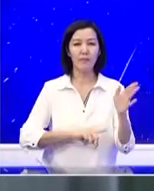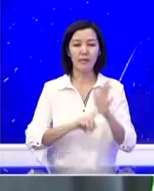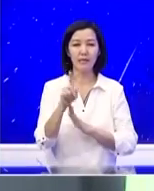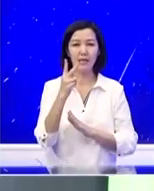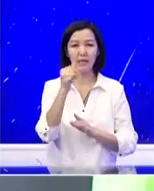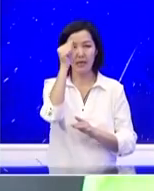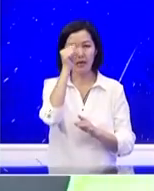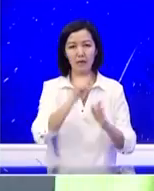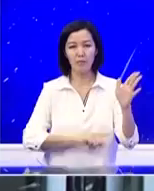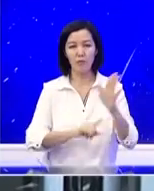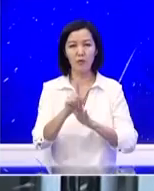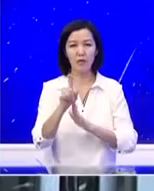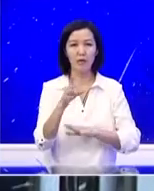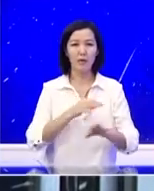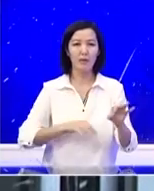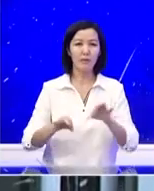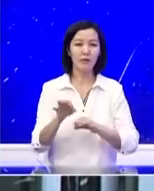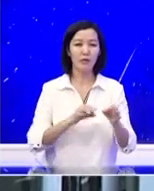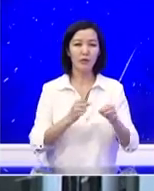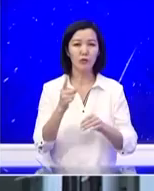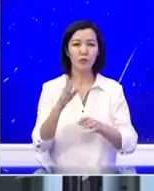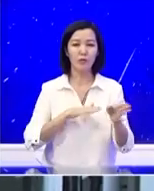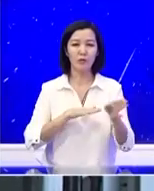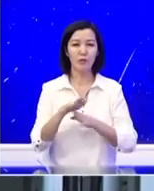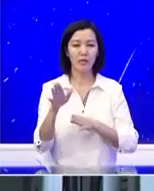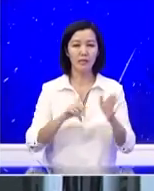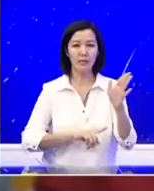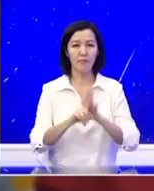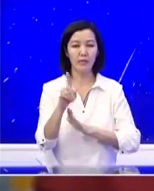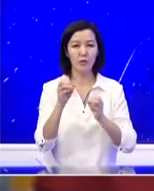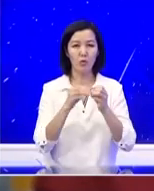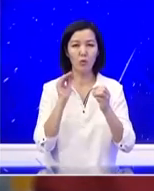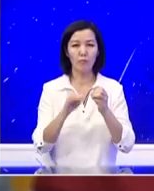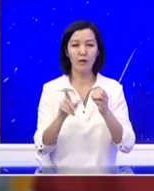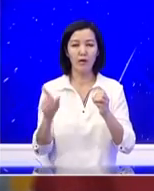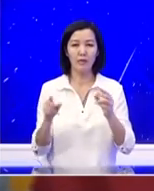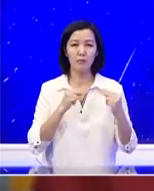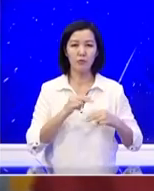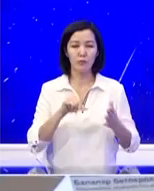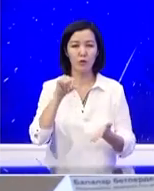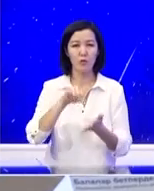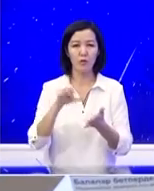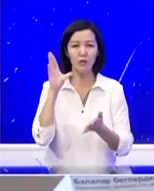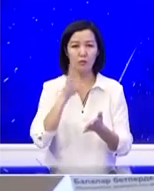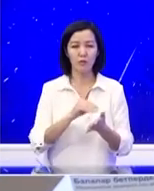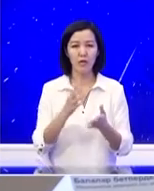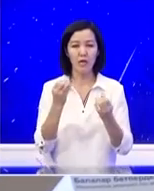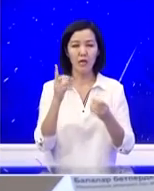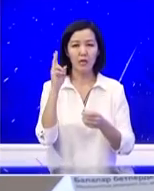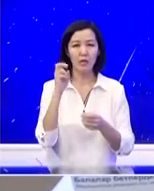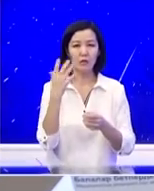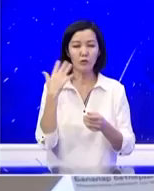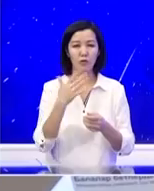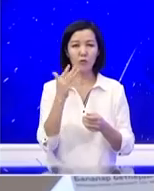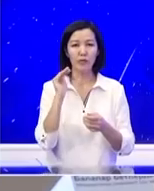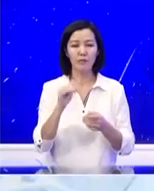айға жуықтады. Бірнеше жоба жүзеге асырыла бастады. Ел бойынша 10 000 адам жұмысқа орналасып үлгерді. Тағы 255